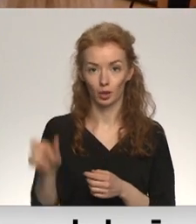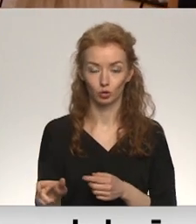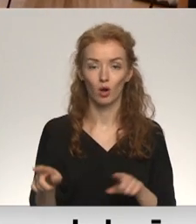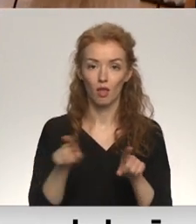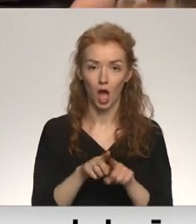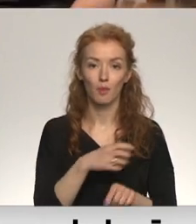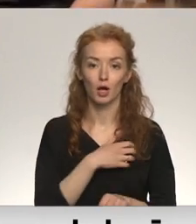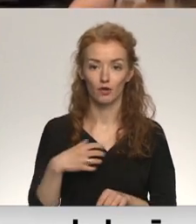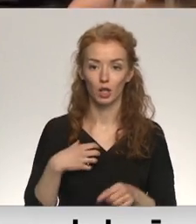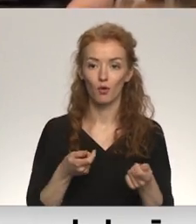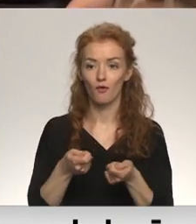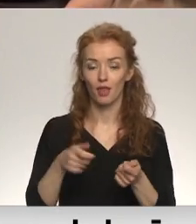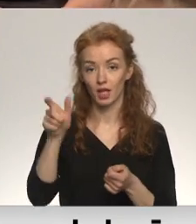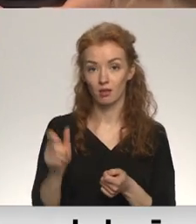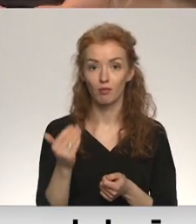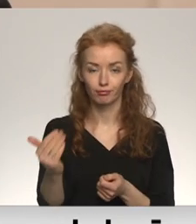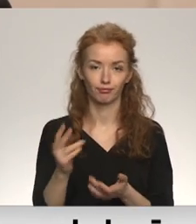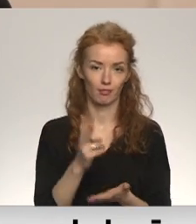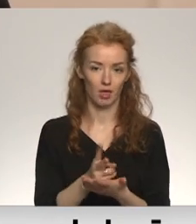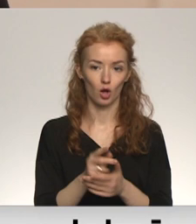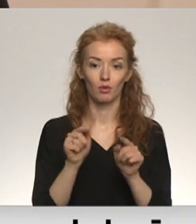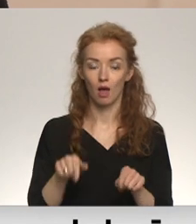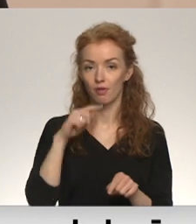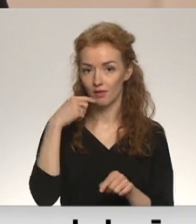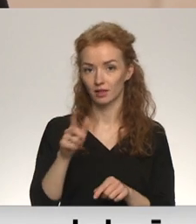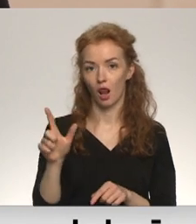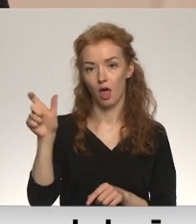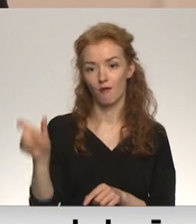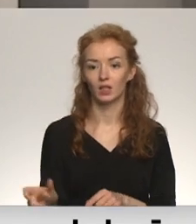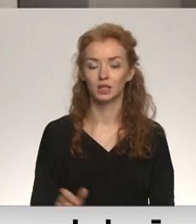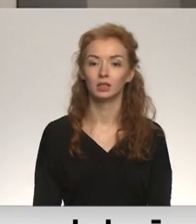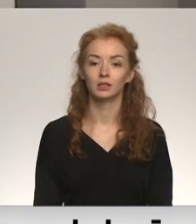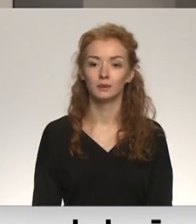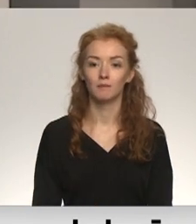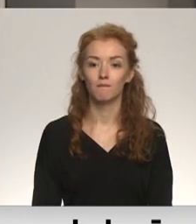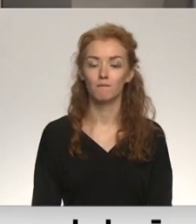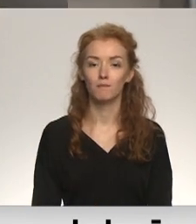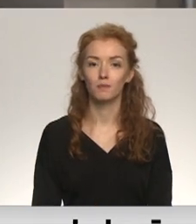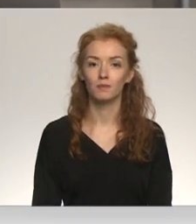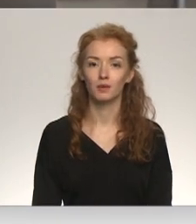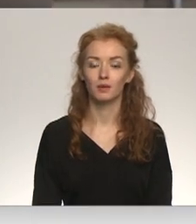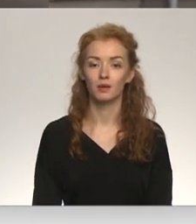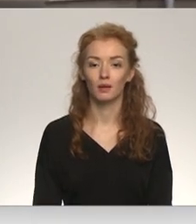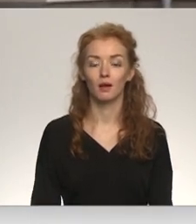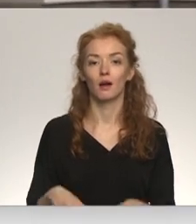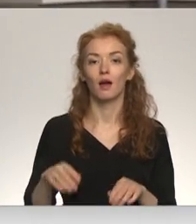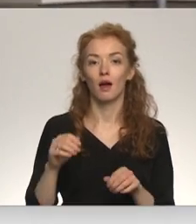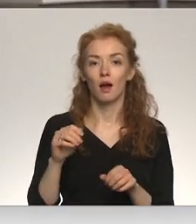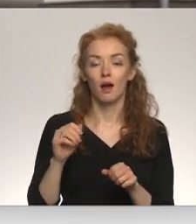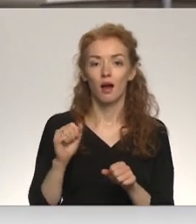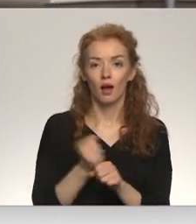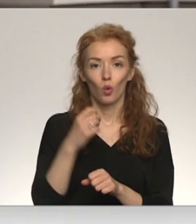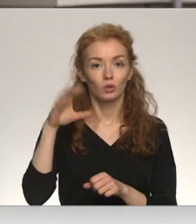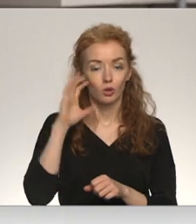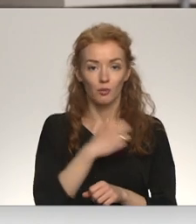arī pašvaldību vadītāja pienākums, uzsvēra valsts prezidents. Vēl bez Latgales pašvaldību vadītāju